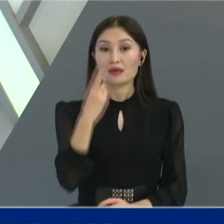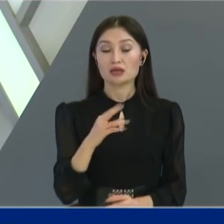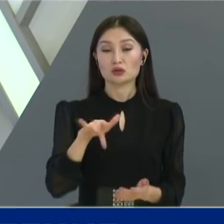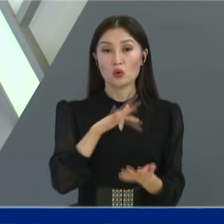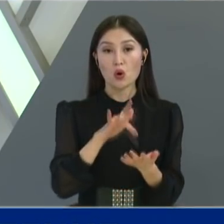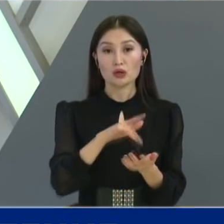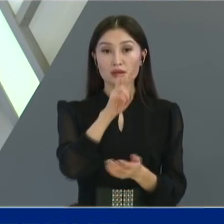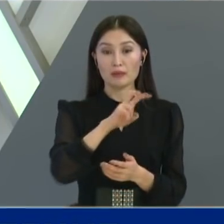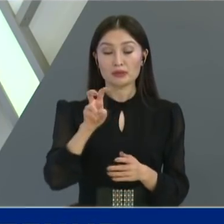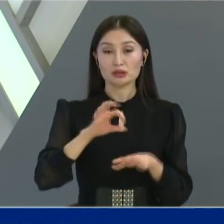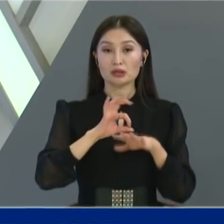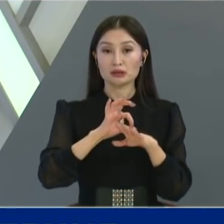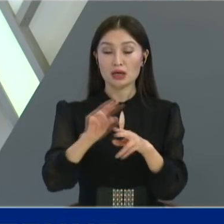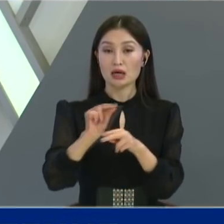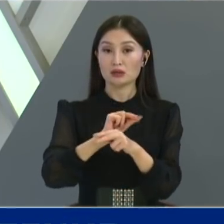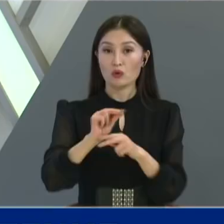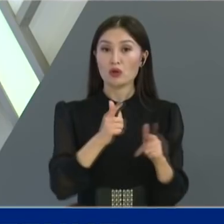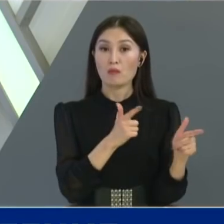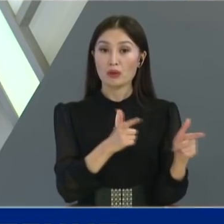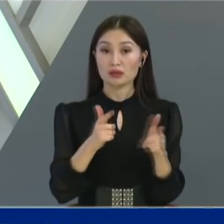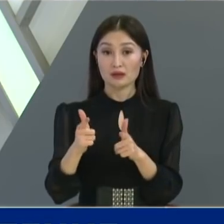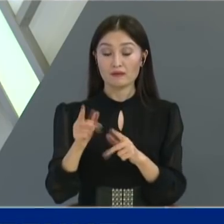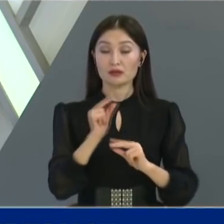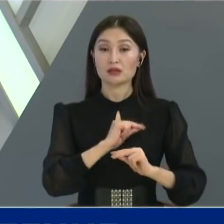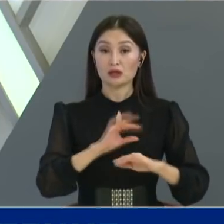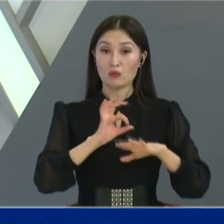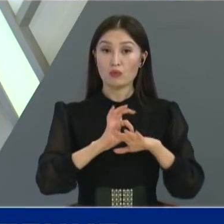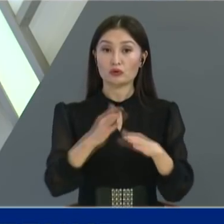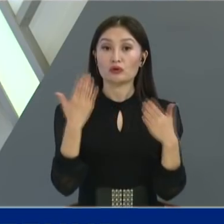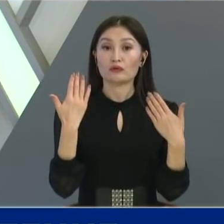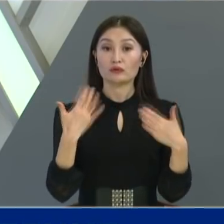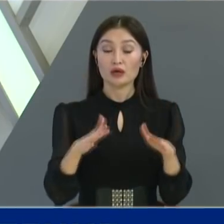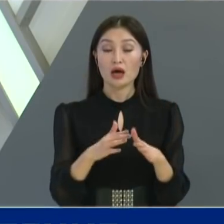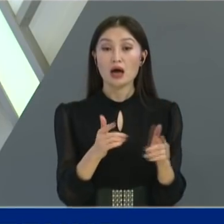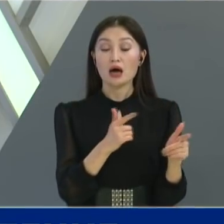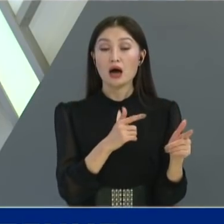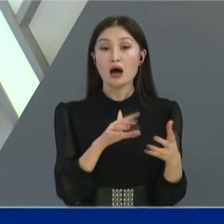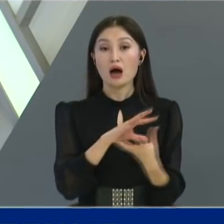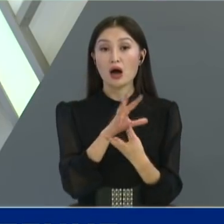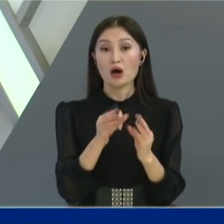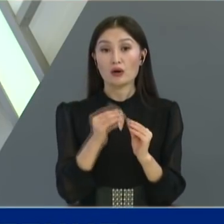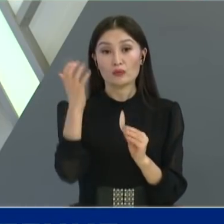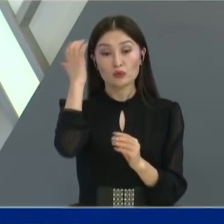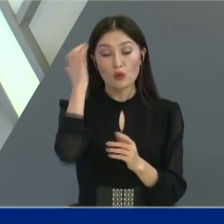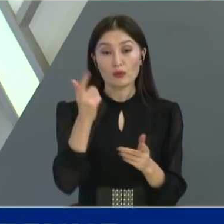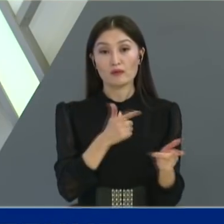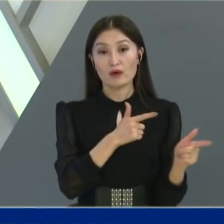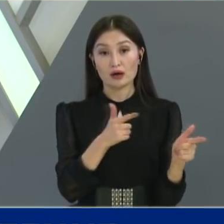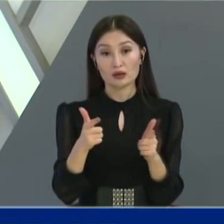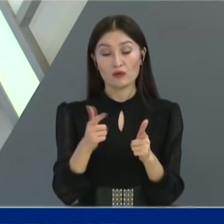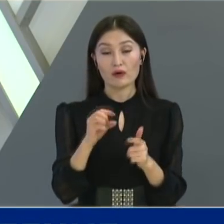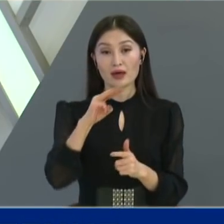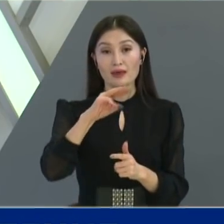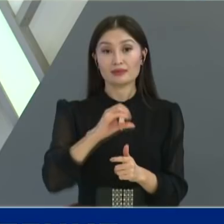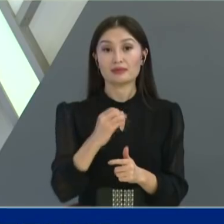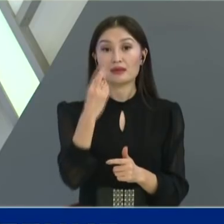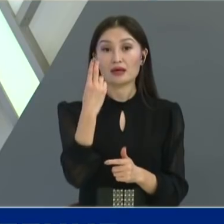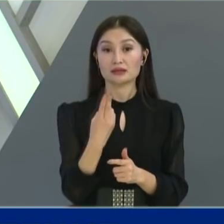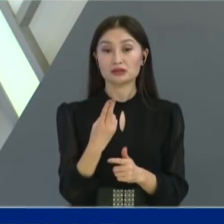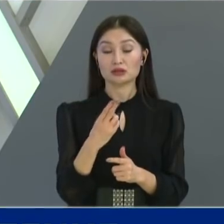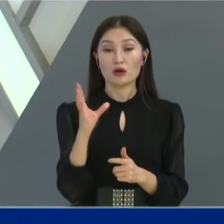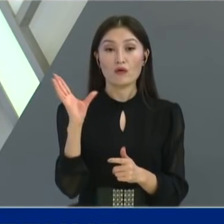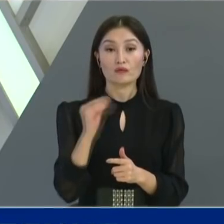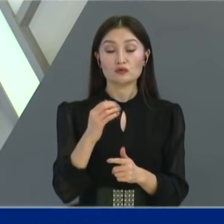весь необходимый объем ремонтно-подготовительных работ, заготовлен необходимый объем топлива. Так как ТЭЦ,